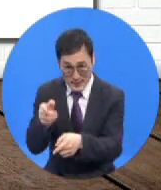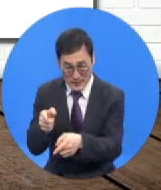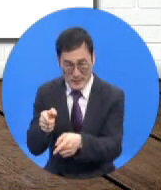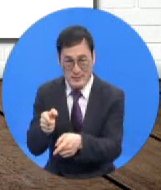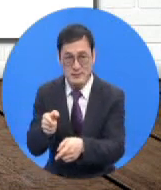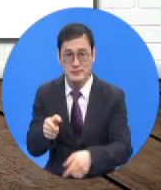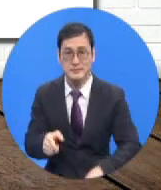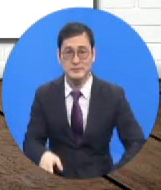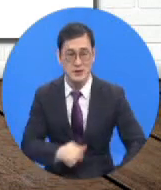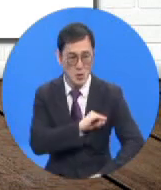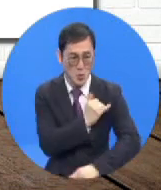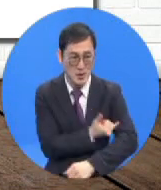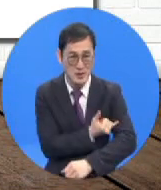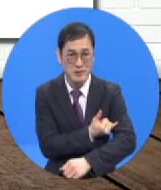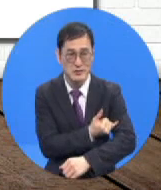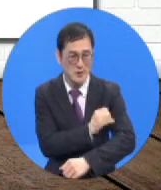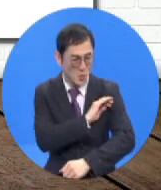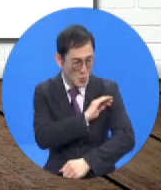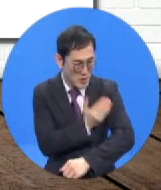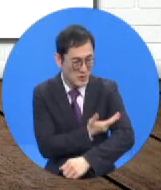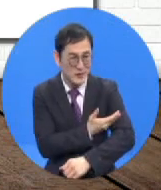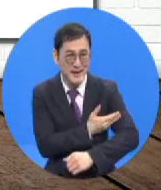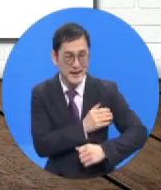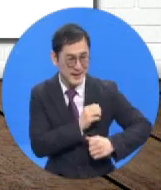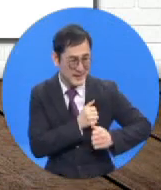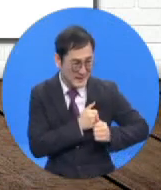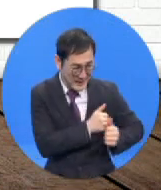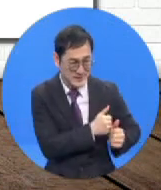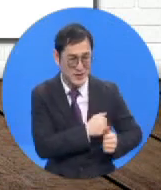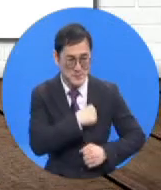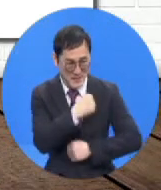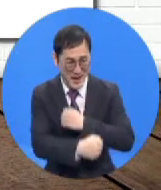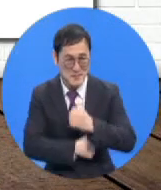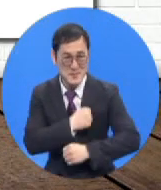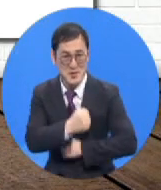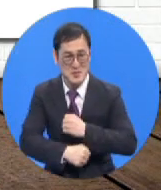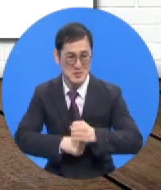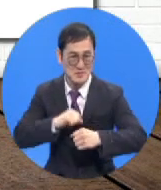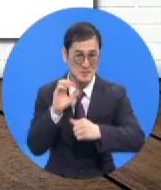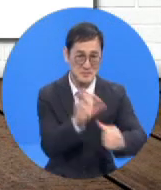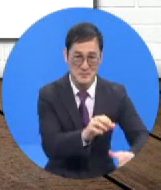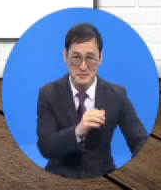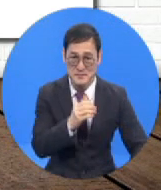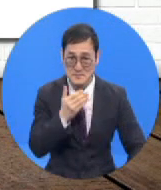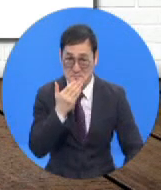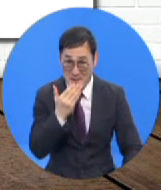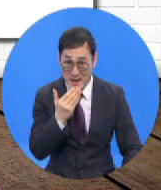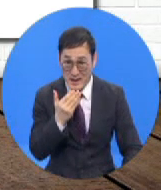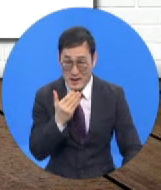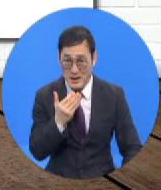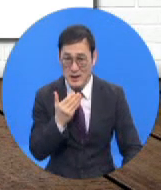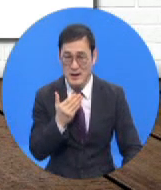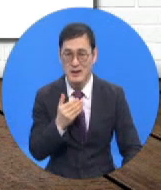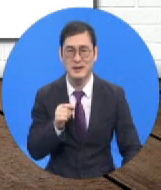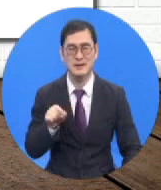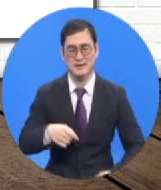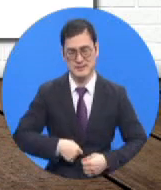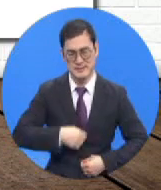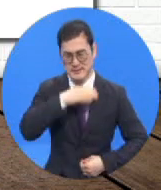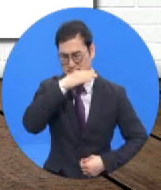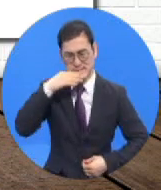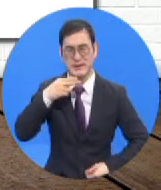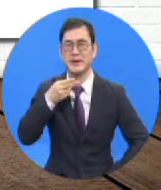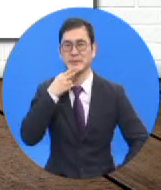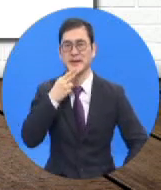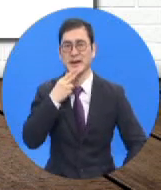권력 의지와 여론의 압력으로 사람을 잡아놓을 수 있다는 사실 그것은 정의 실현이라기보다